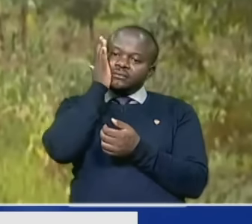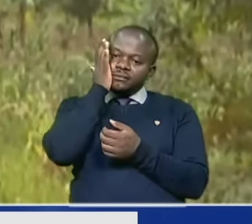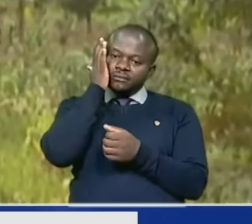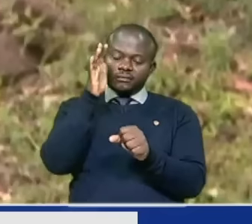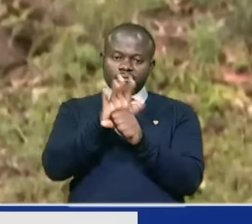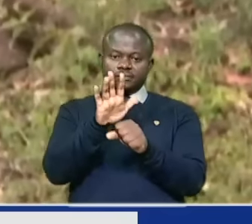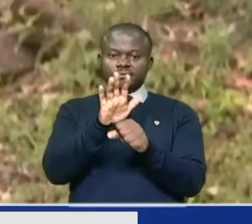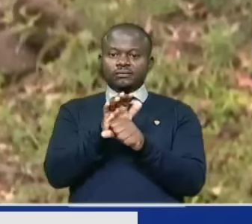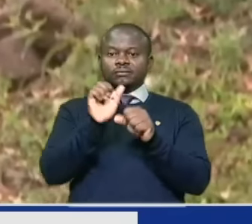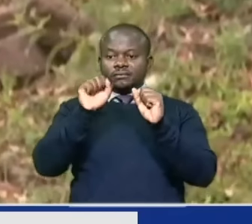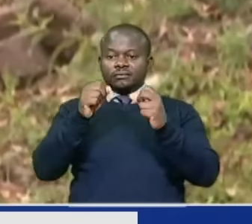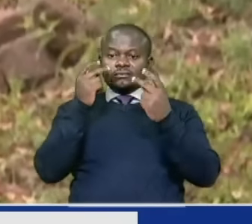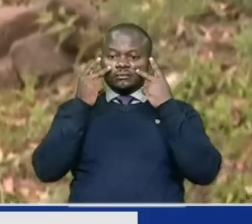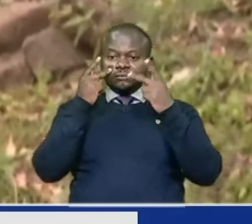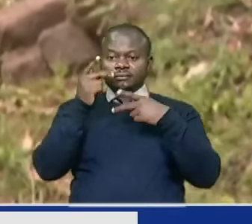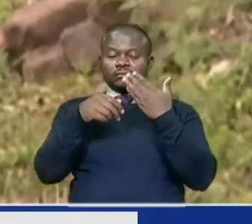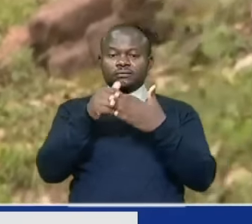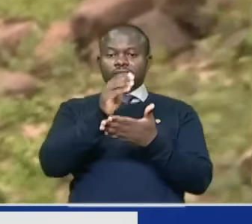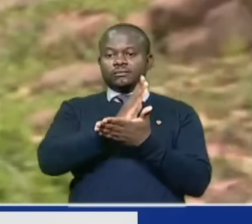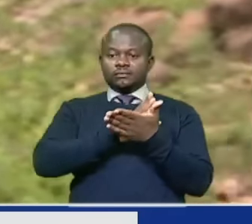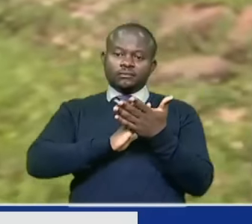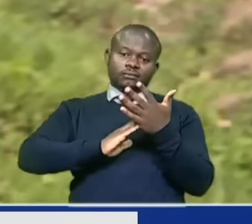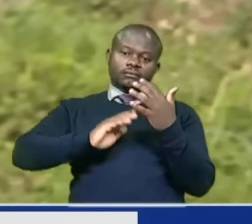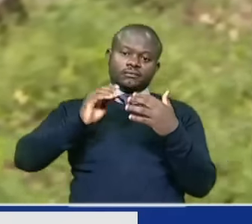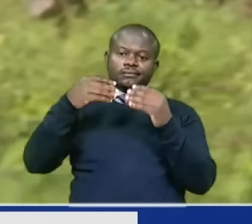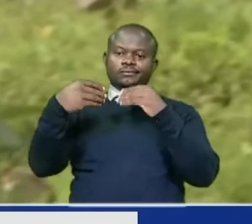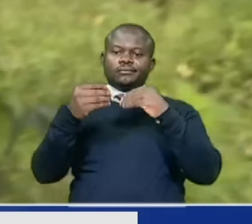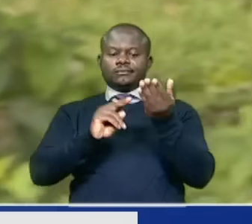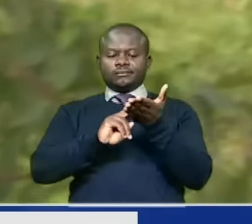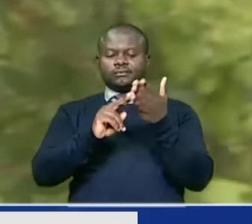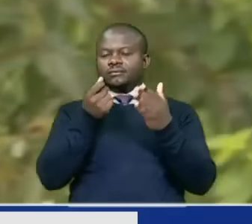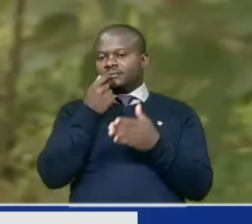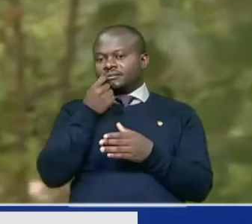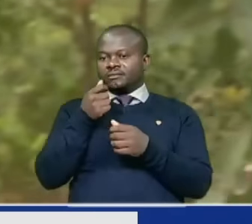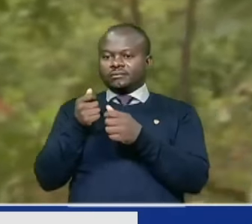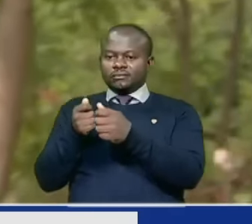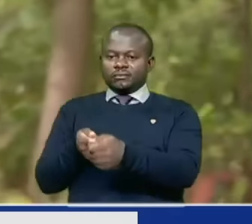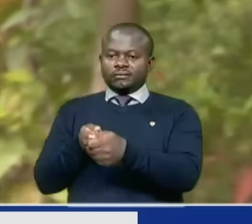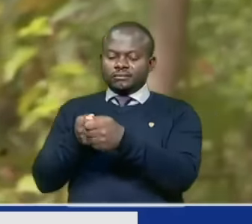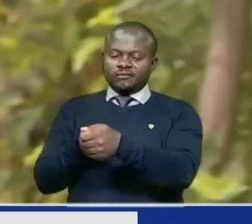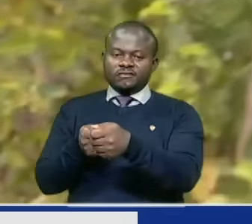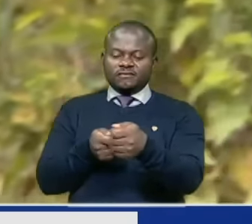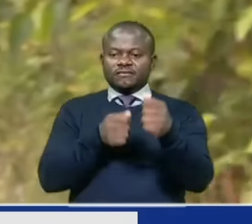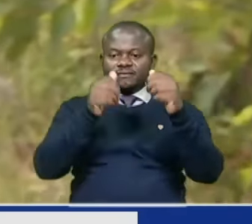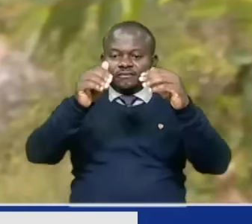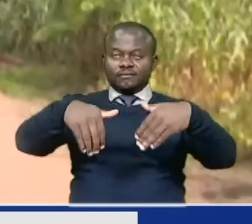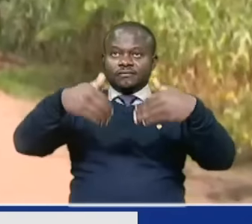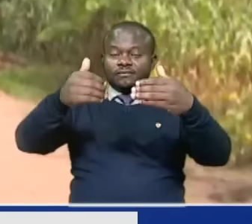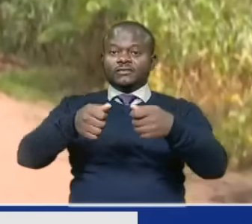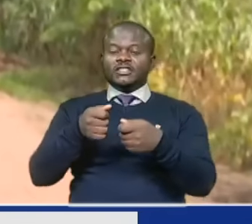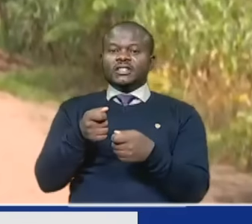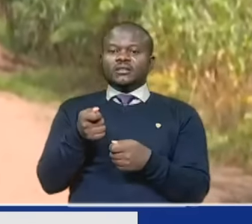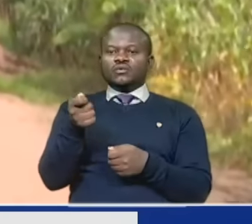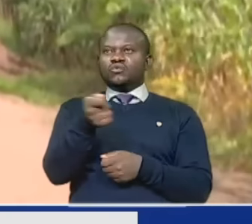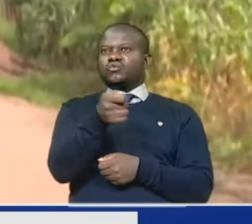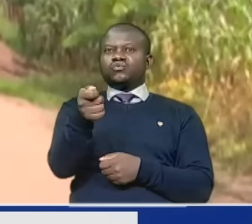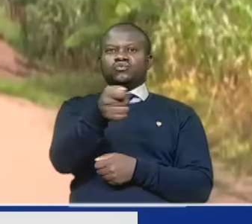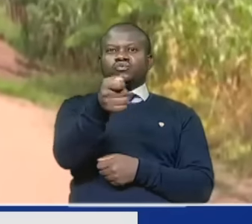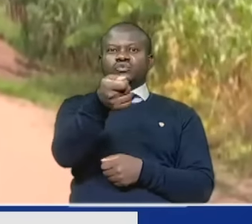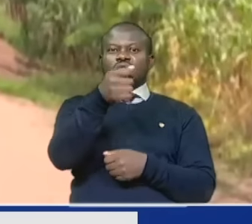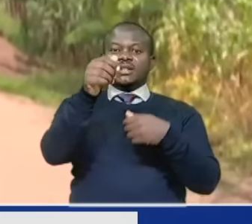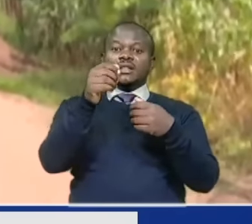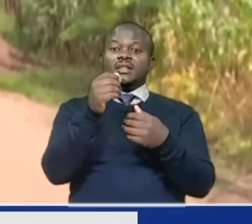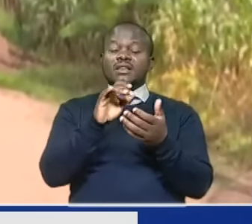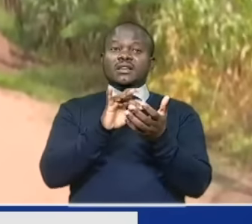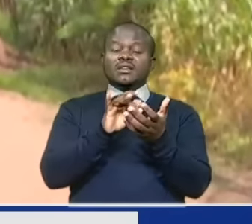nshobora kuvuga kuri bimwe ari ibikoreshwa ry'imiti yo mu buhinzi ariko iyo koreshwa ry'imiti mu buhinzi